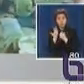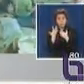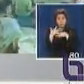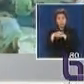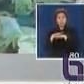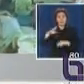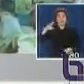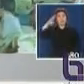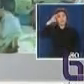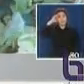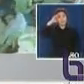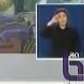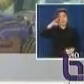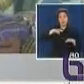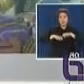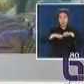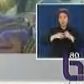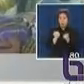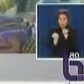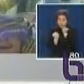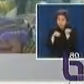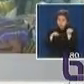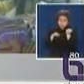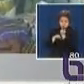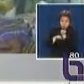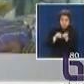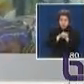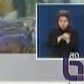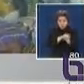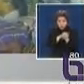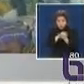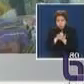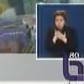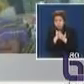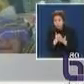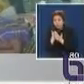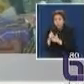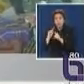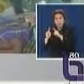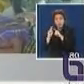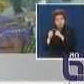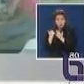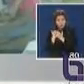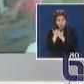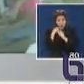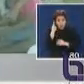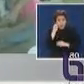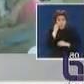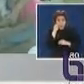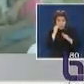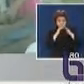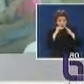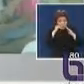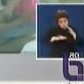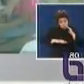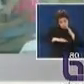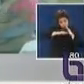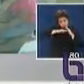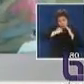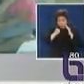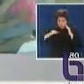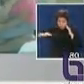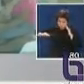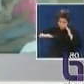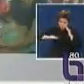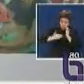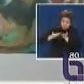องทัพในการจัดหายานพาหนะให้บริการกับพี่น้องประชาชนที่ยังอาศัยอยู่ในพื้นที่ที่น้ำท่วมขังด้วย